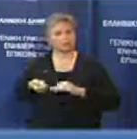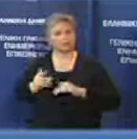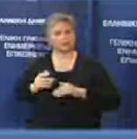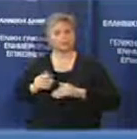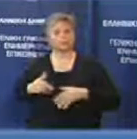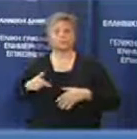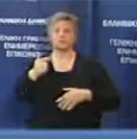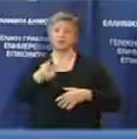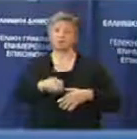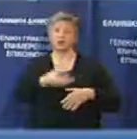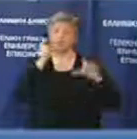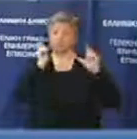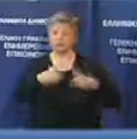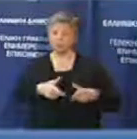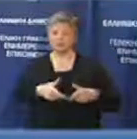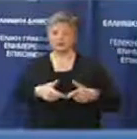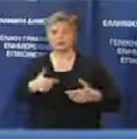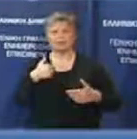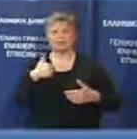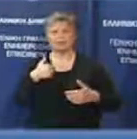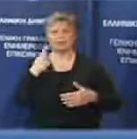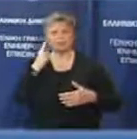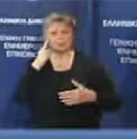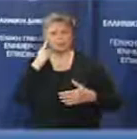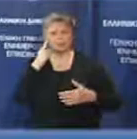δεν τη θεωρούμε ότι είναι